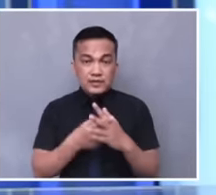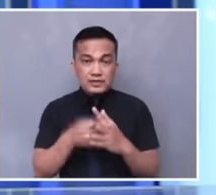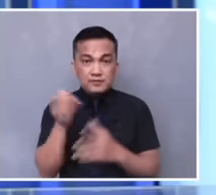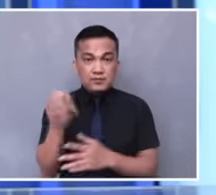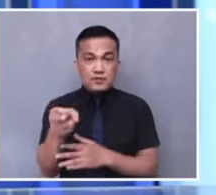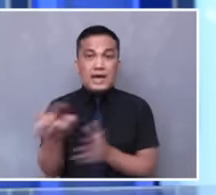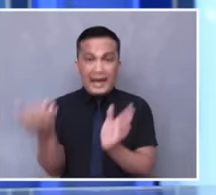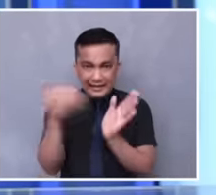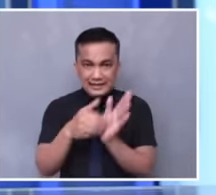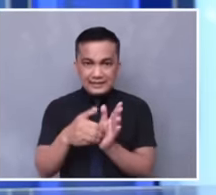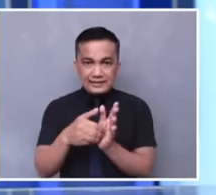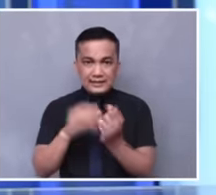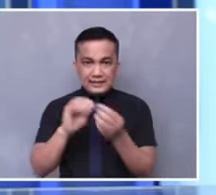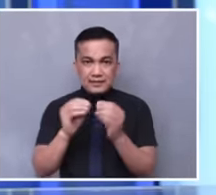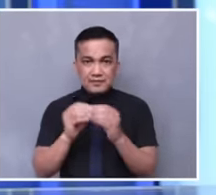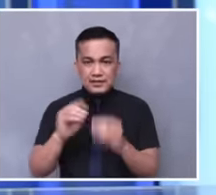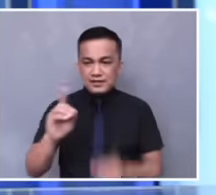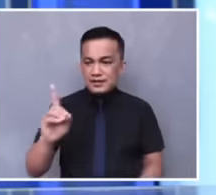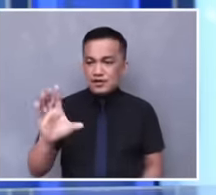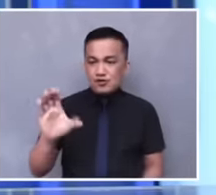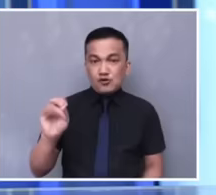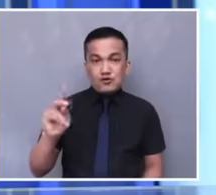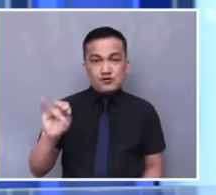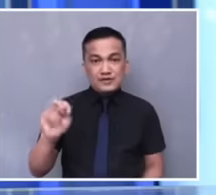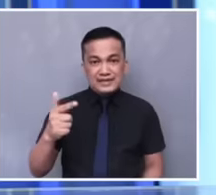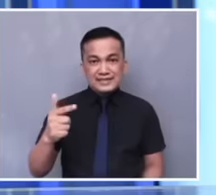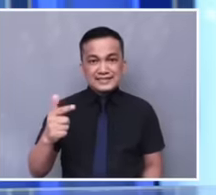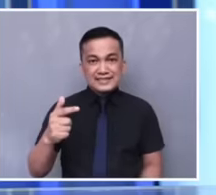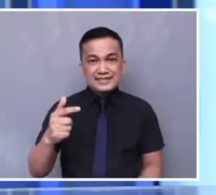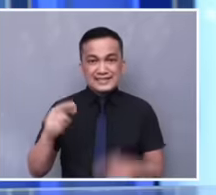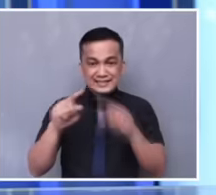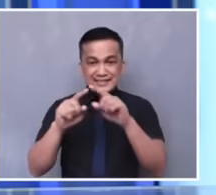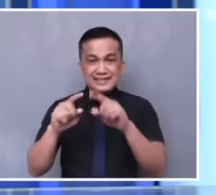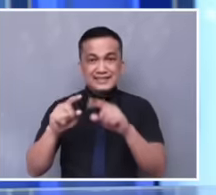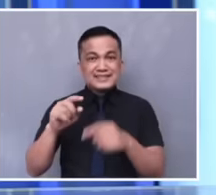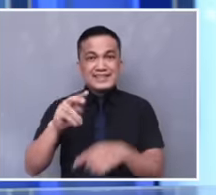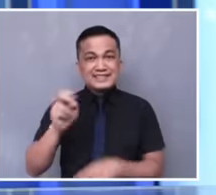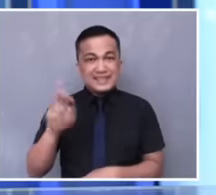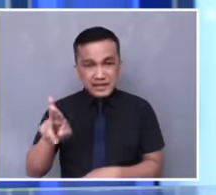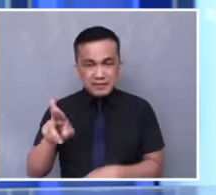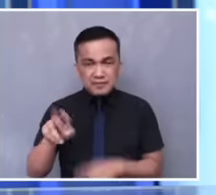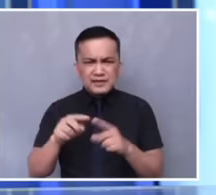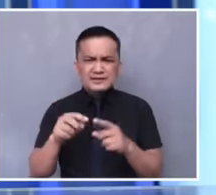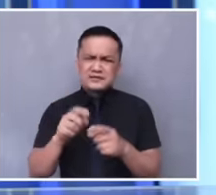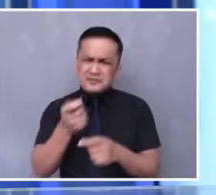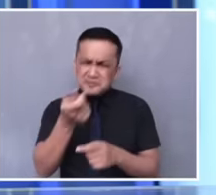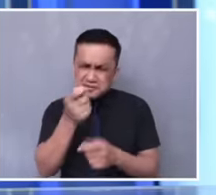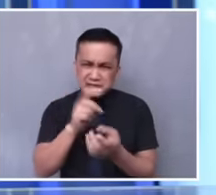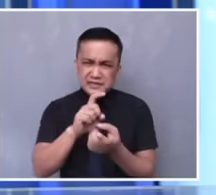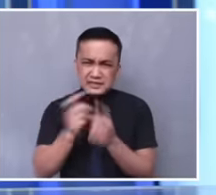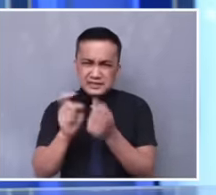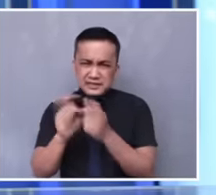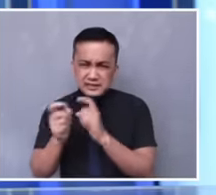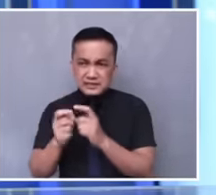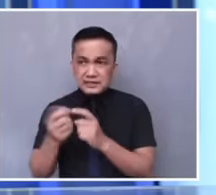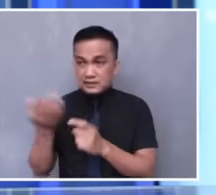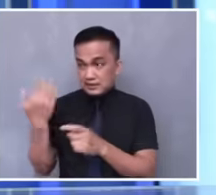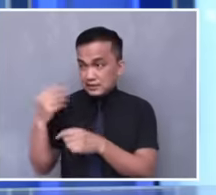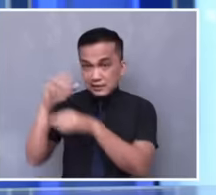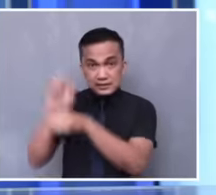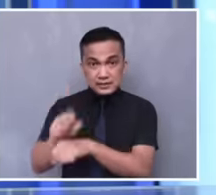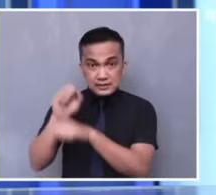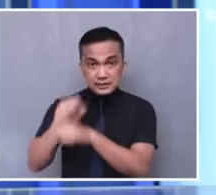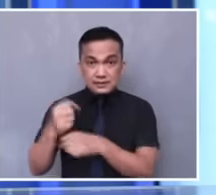ng number coding sa Metro Manila. Pero may ilan itong pagbabago mula sa dating nakasanayan na ng mga